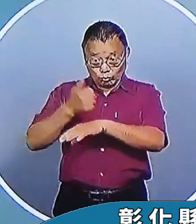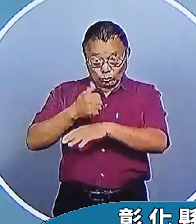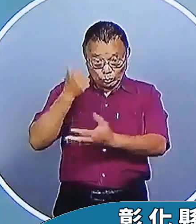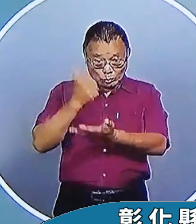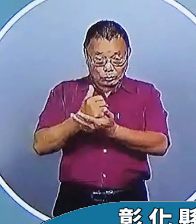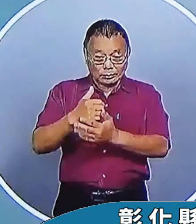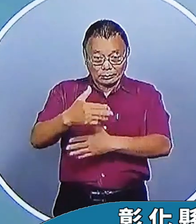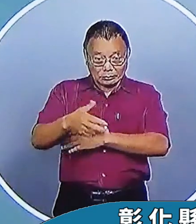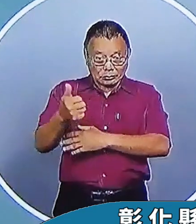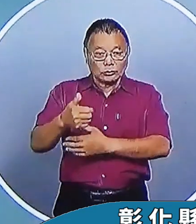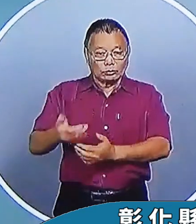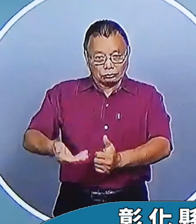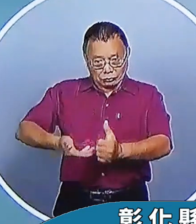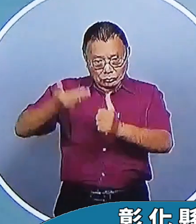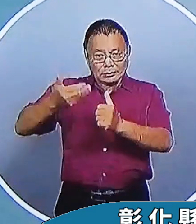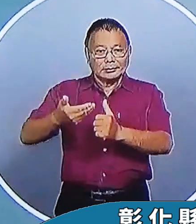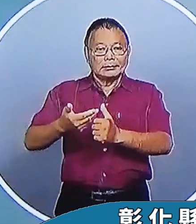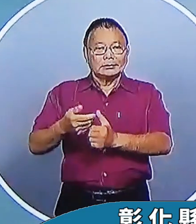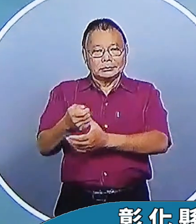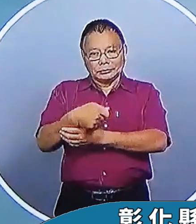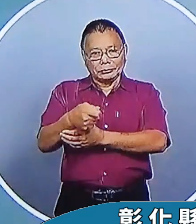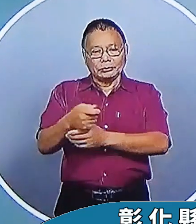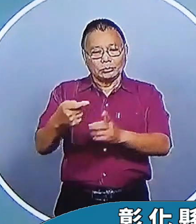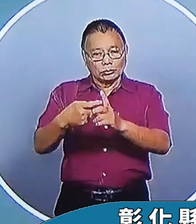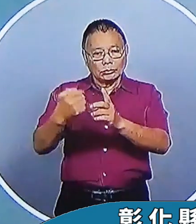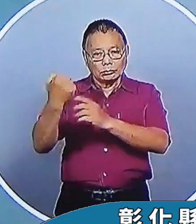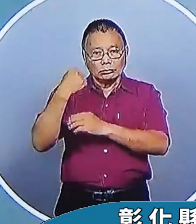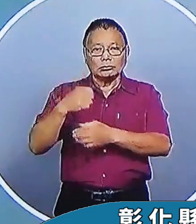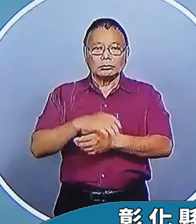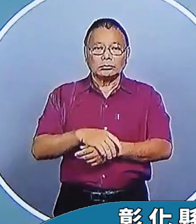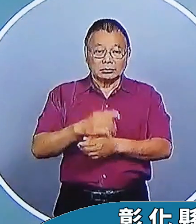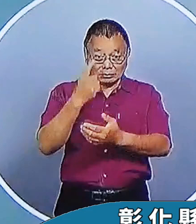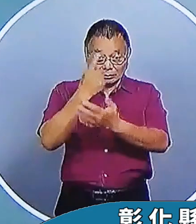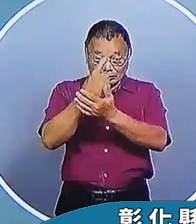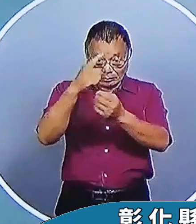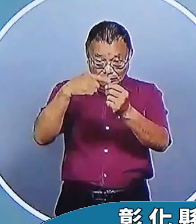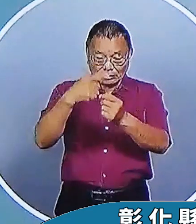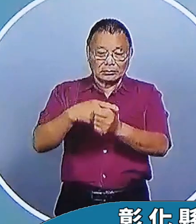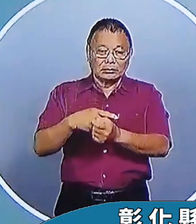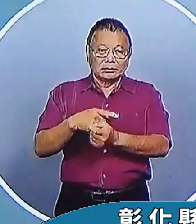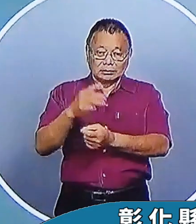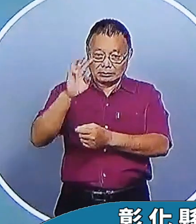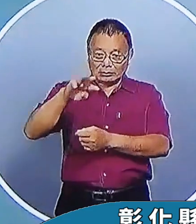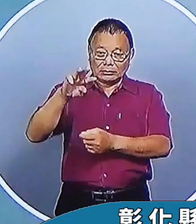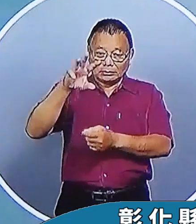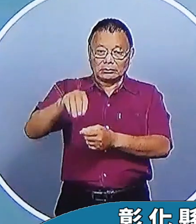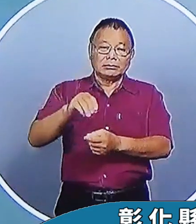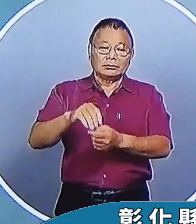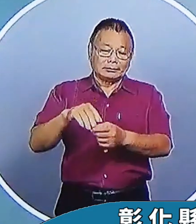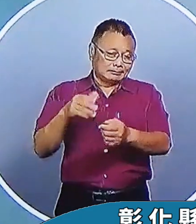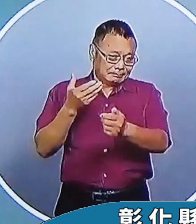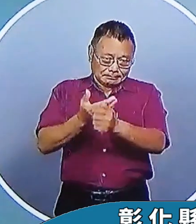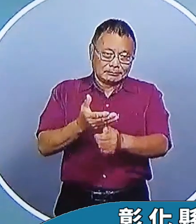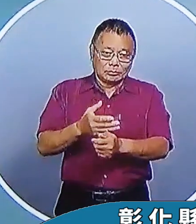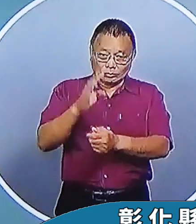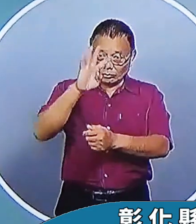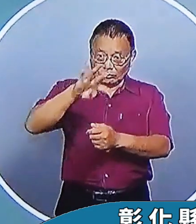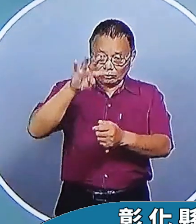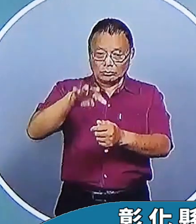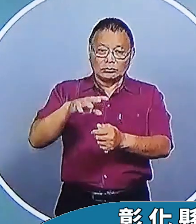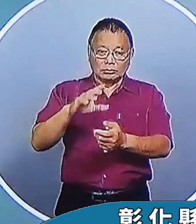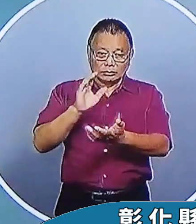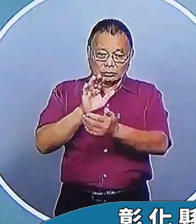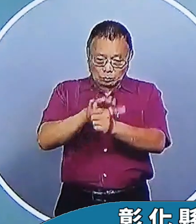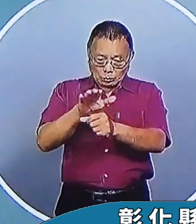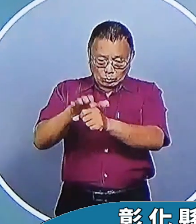后，我会再来提升我们的消防人力，就是每一年哦编列3000万的预算，在4年当中，我